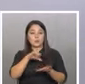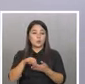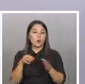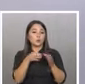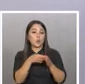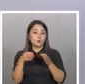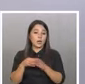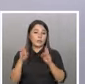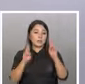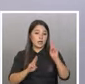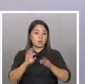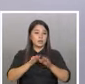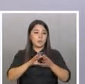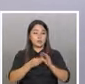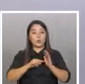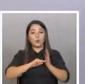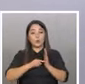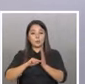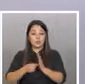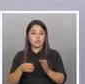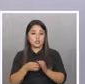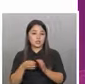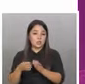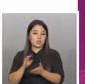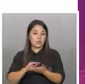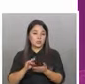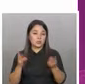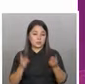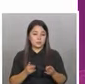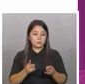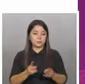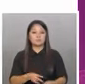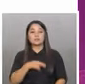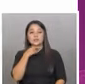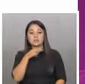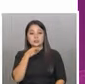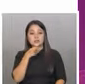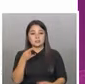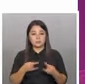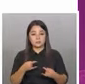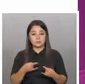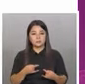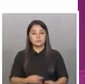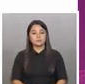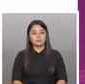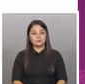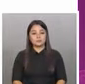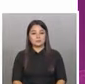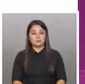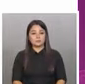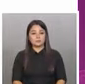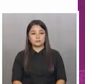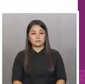топтау тәсілі арқылы көбейткіштерге жіктеңіз. Берілгені, М қосылған Н-нің кубы